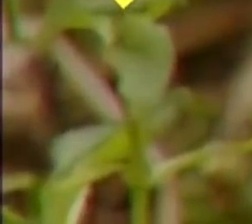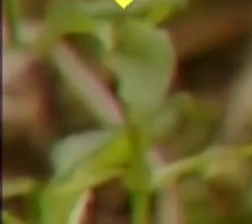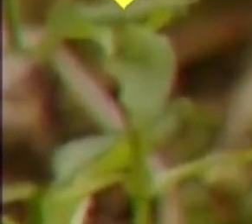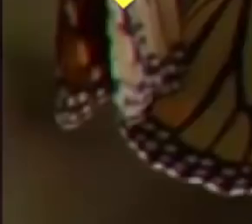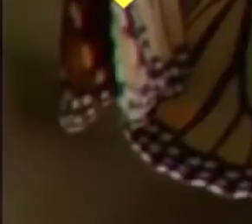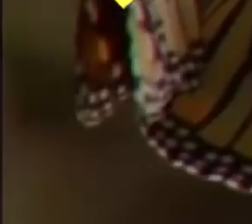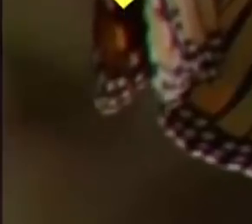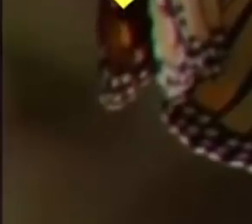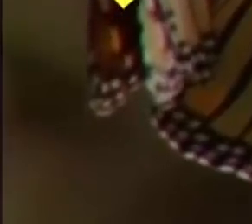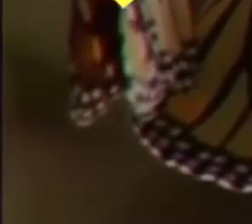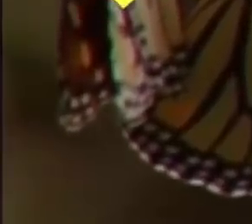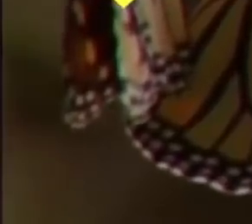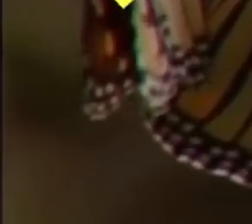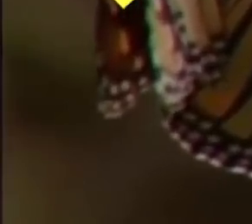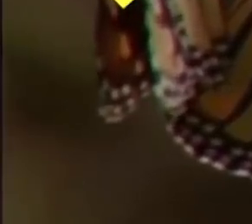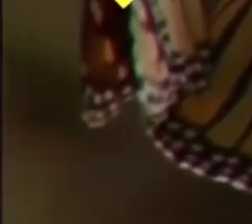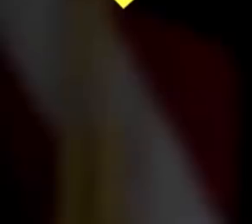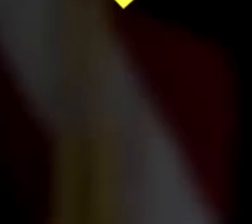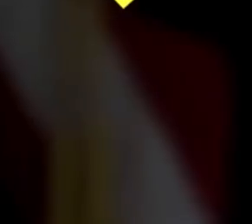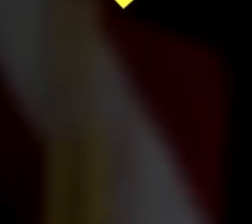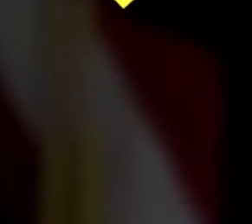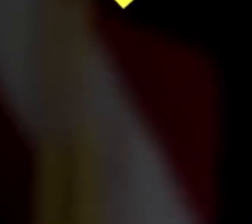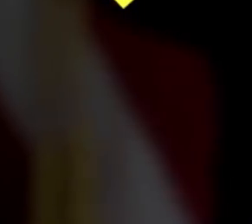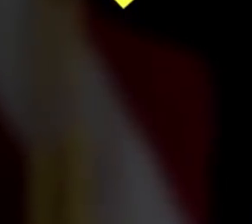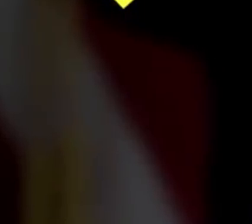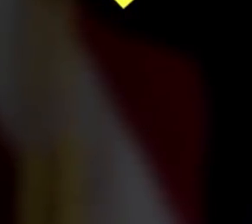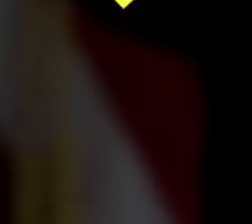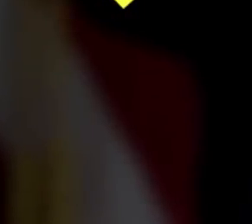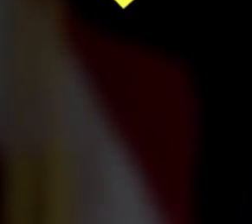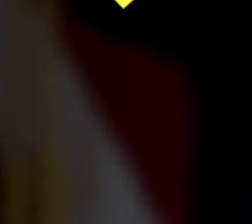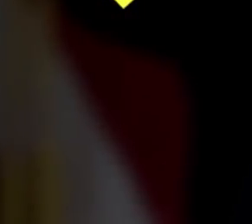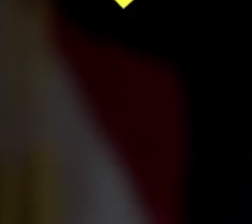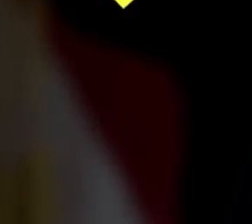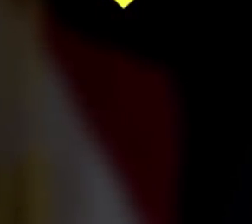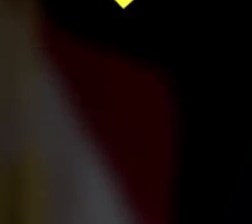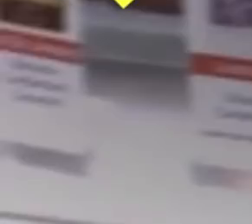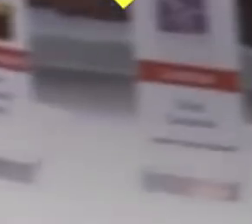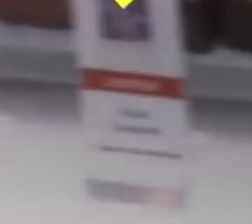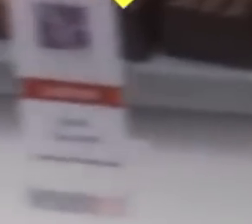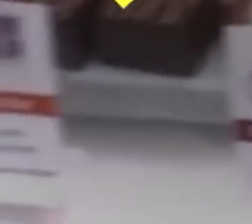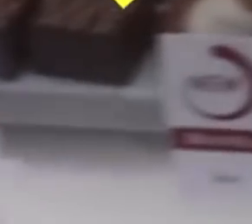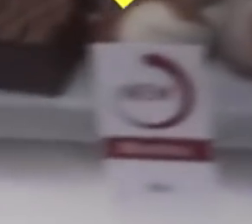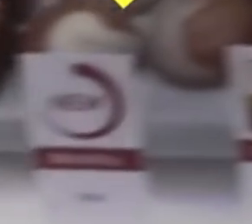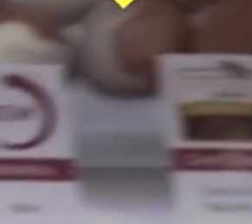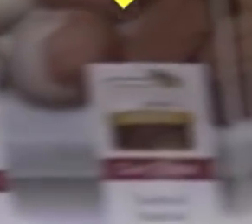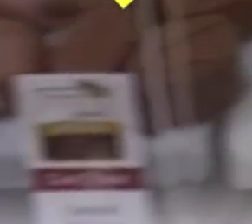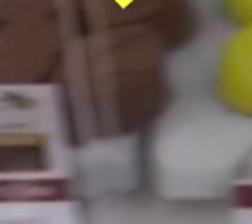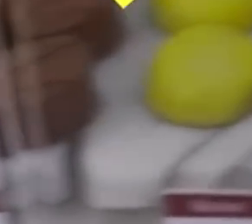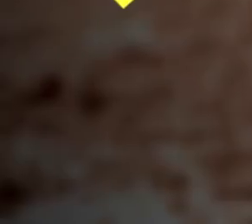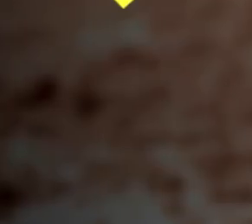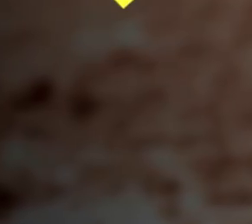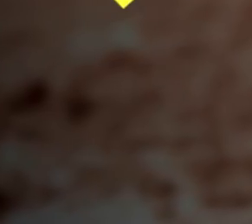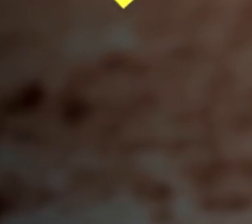וגם הסוף לפייק ניוז. מעכשיו אמרו חדשות כזב. נעדכן בחידושים